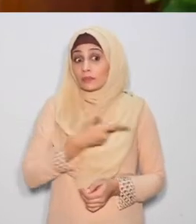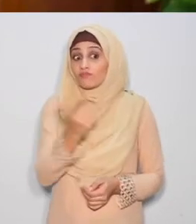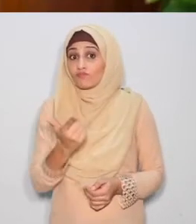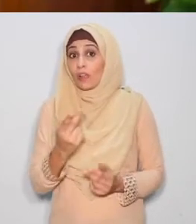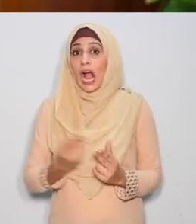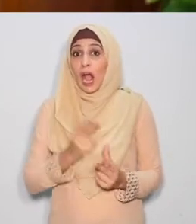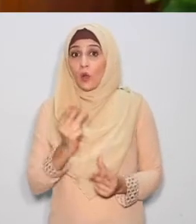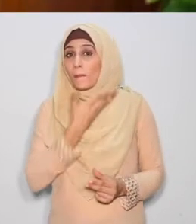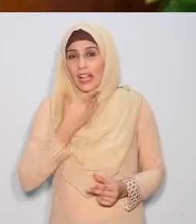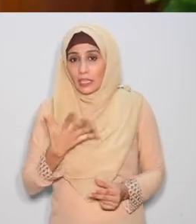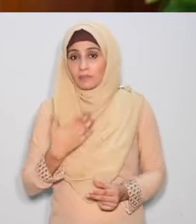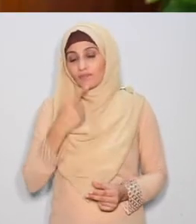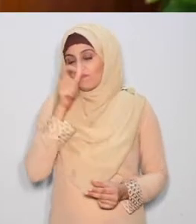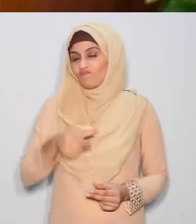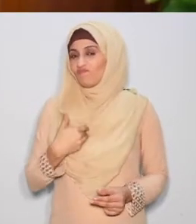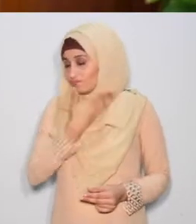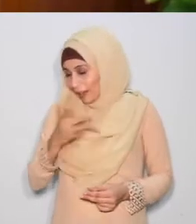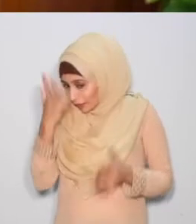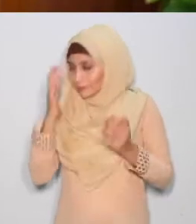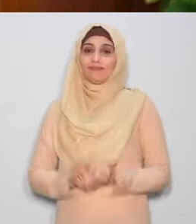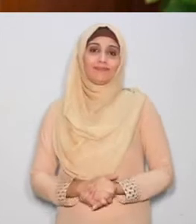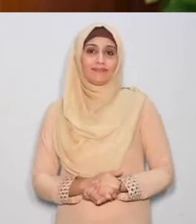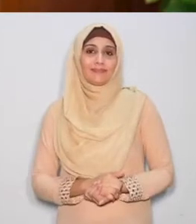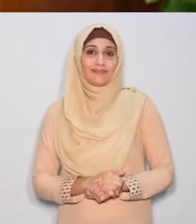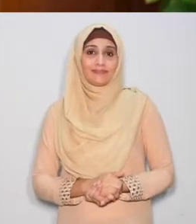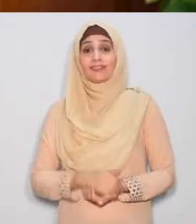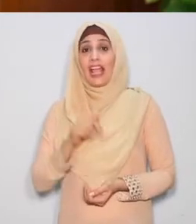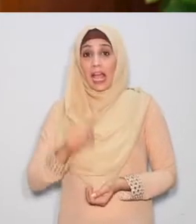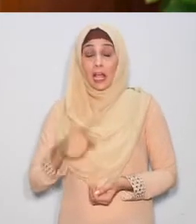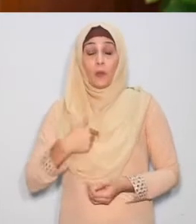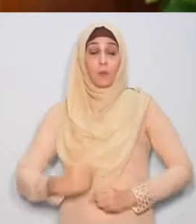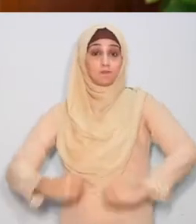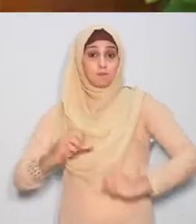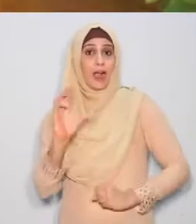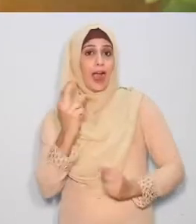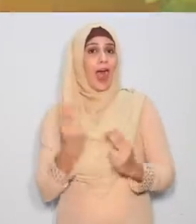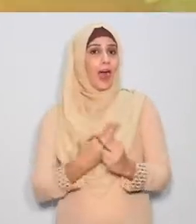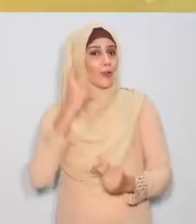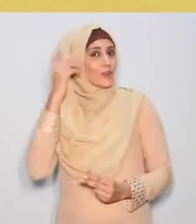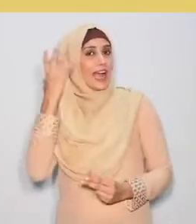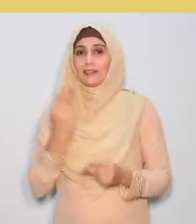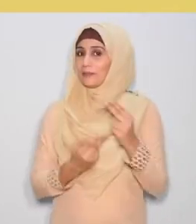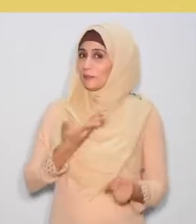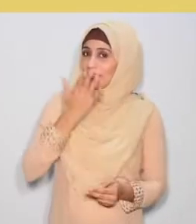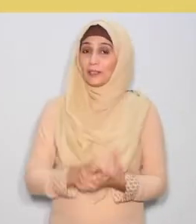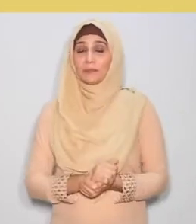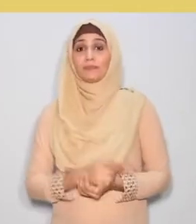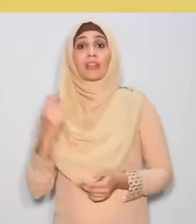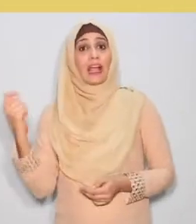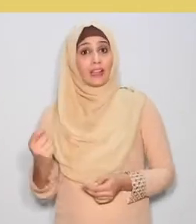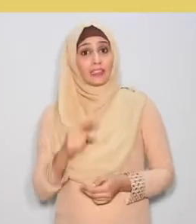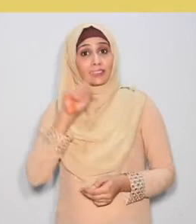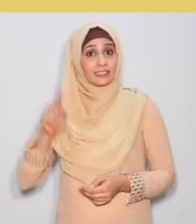आलू नहीं पसंद ना, मुझे तो वो बंदा ही नहीं पसंद। आज आपको एक मोटे ताज़े आलू की कहानी सुनाती हूँ। और इस कहानी